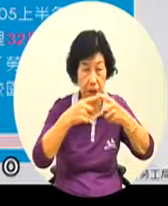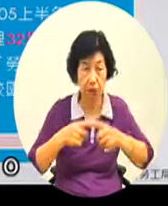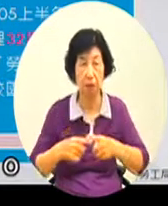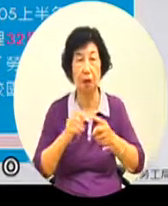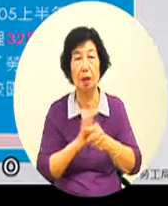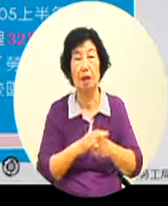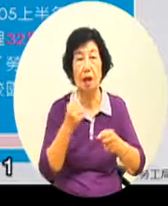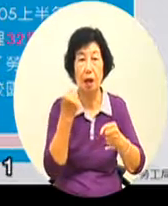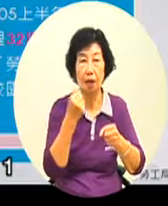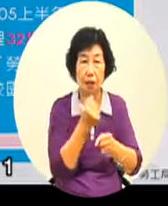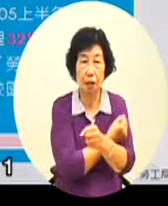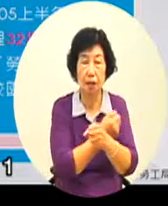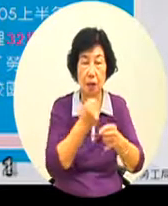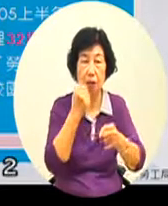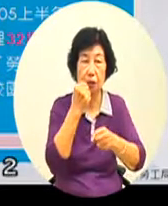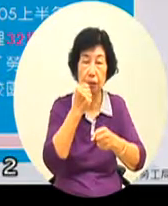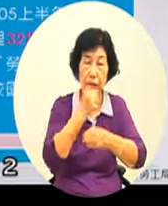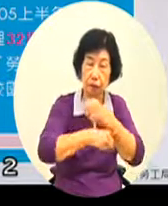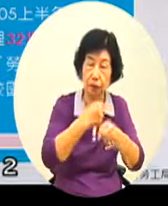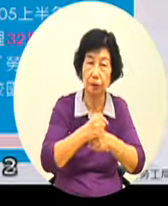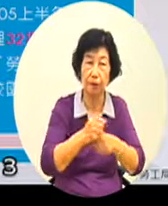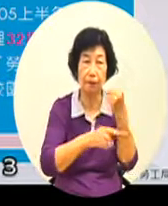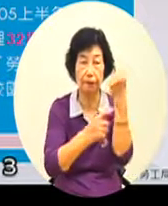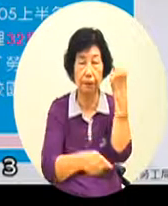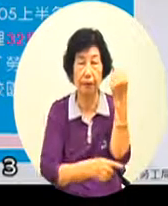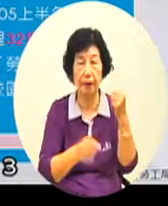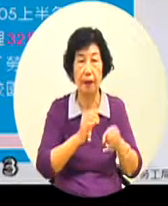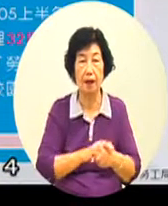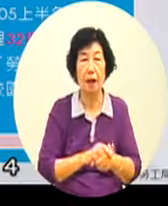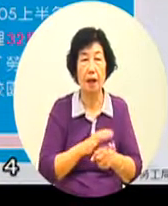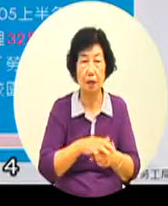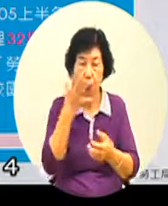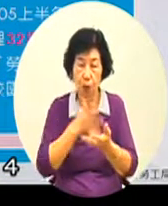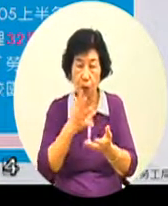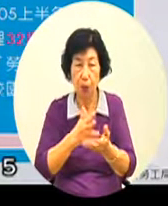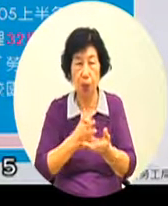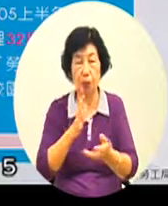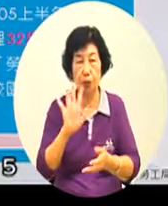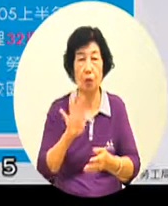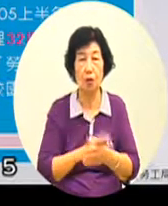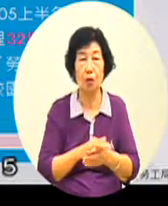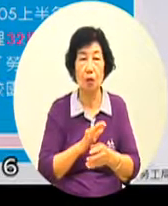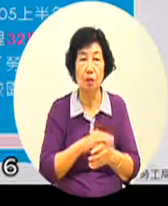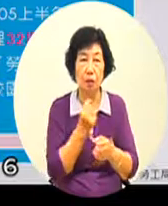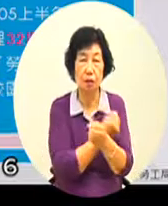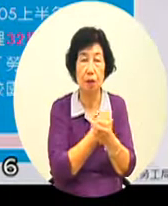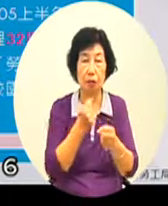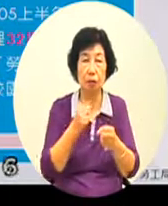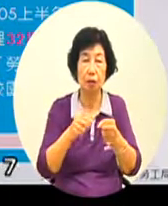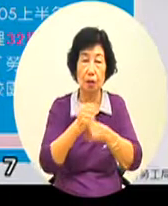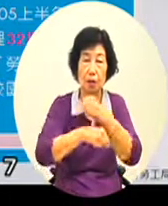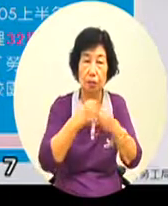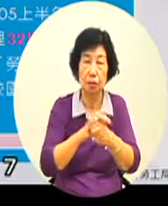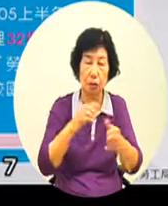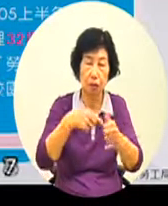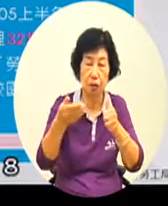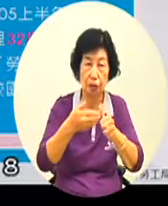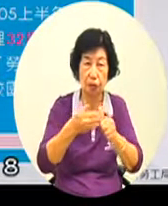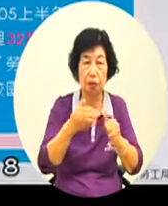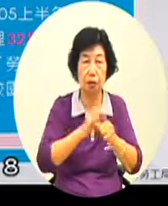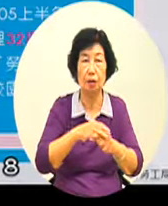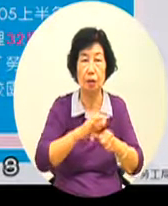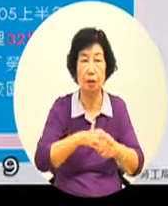动法制的教育校园巡回演讲。我们要把劳动教育向下扎根，同时也能够增进高